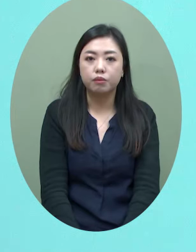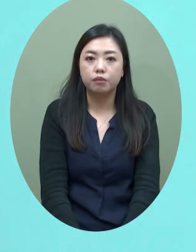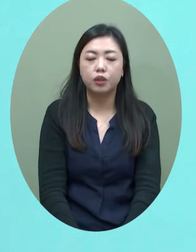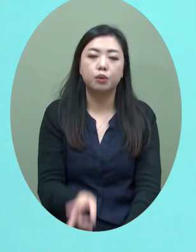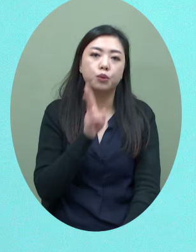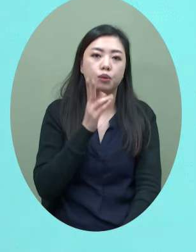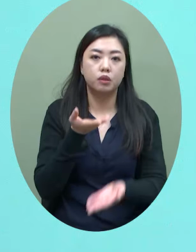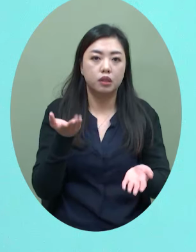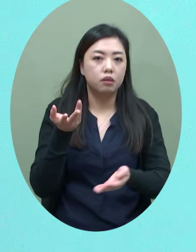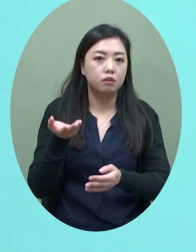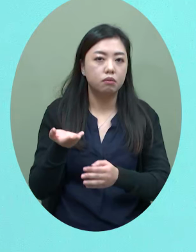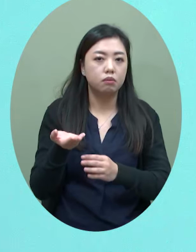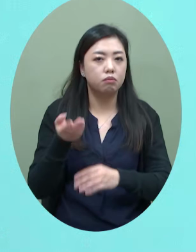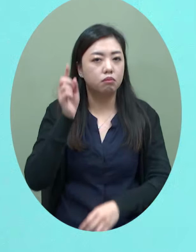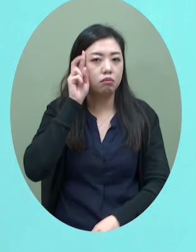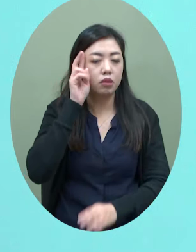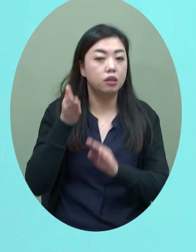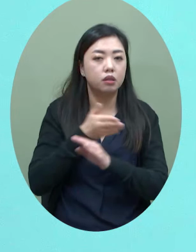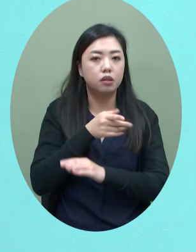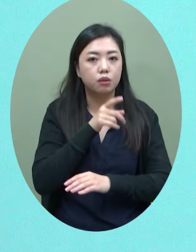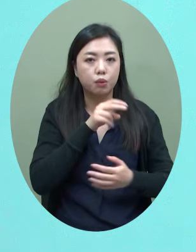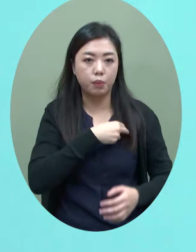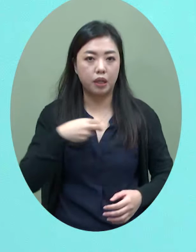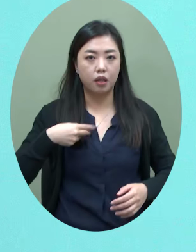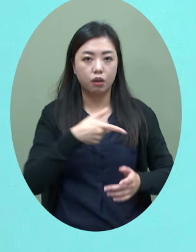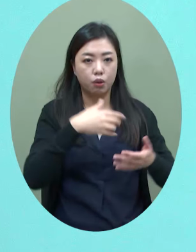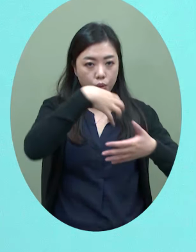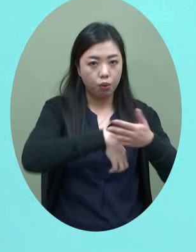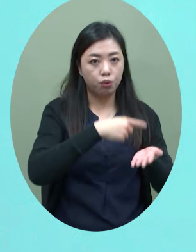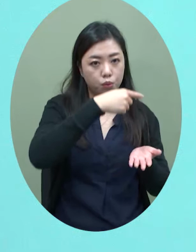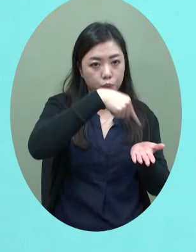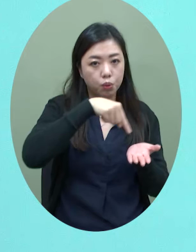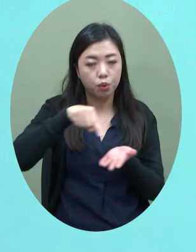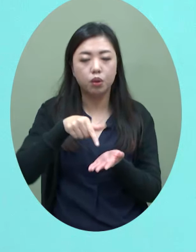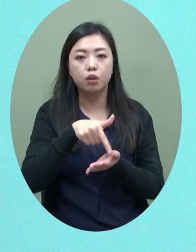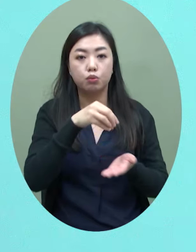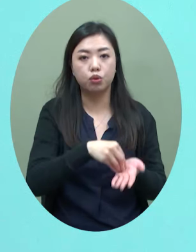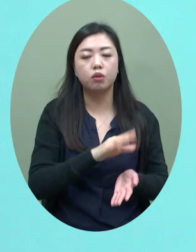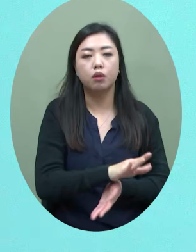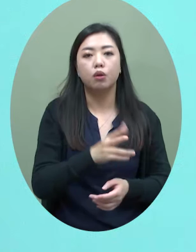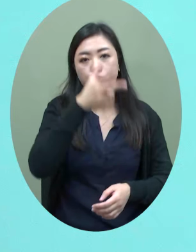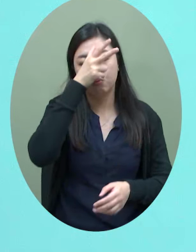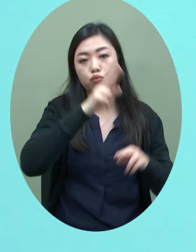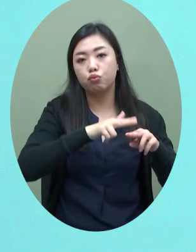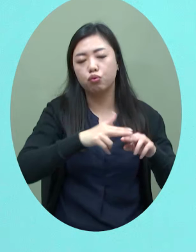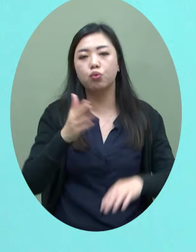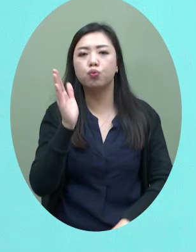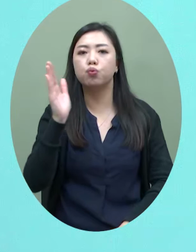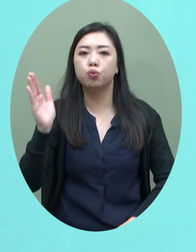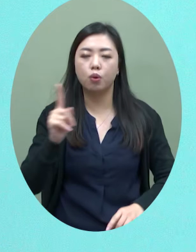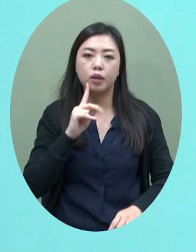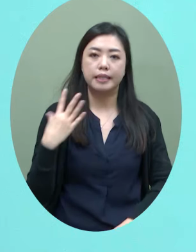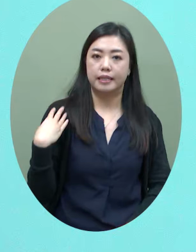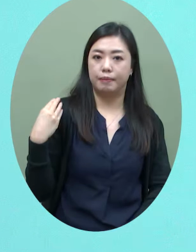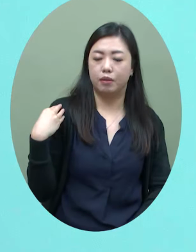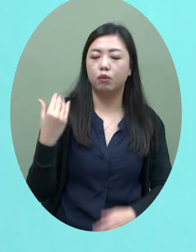北京在通過這個決定的過程，中央官員的講話，以至應該昨天